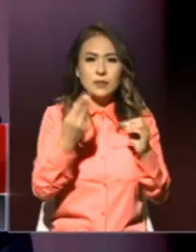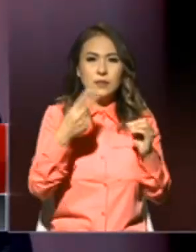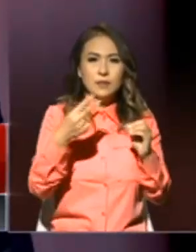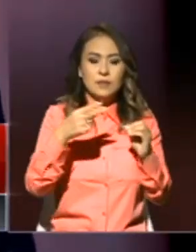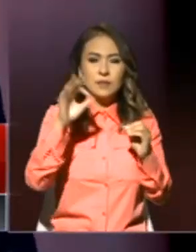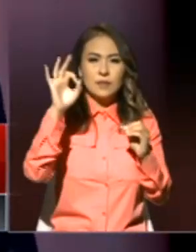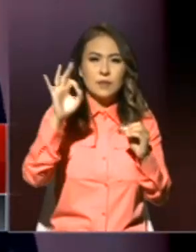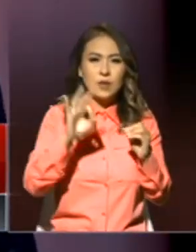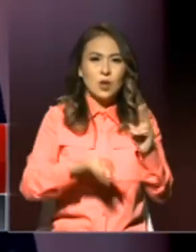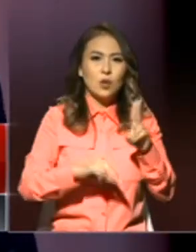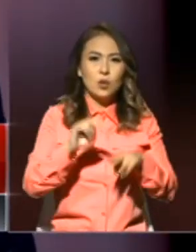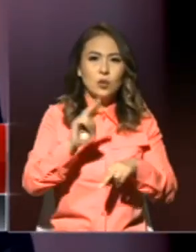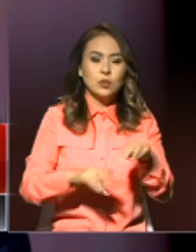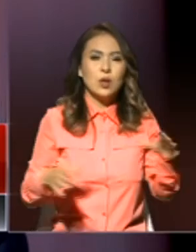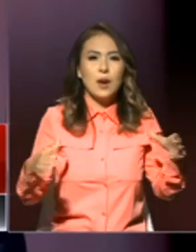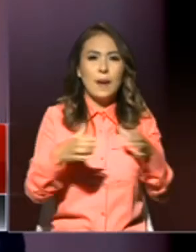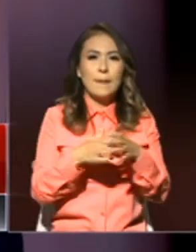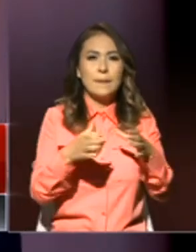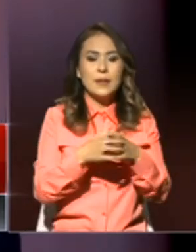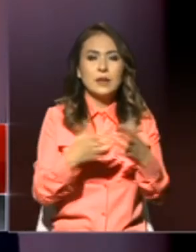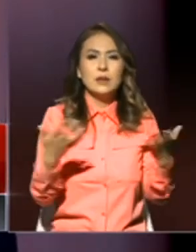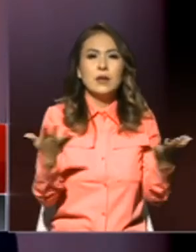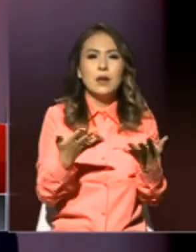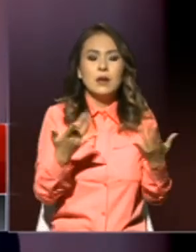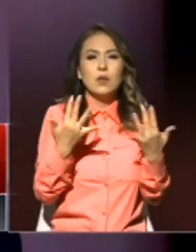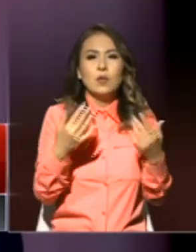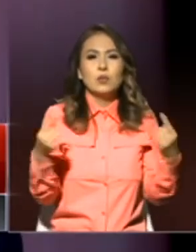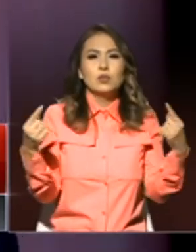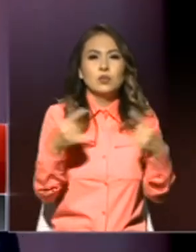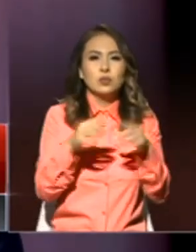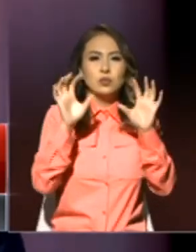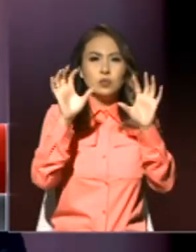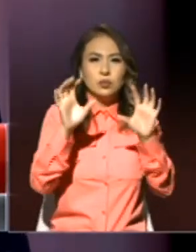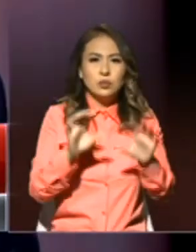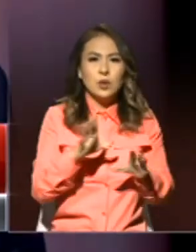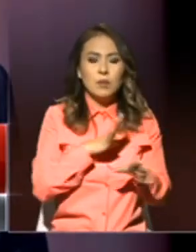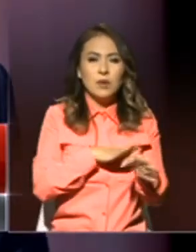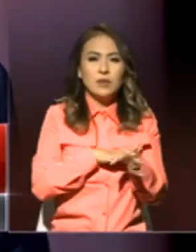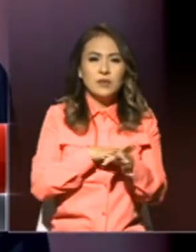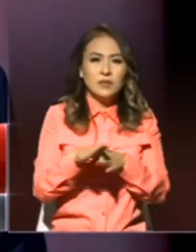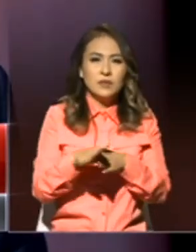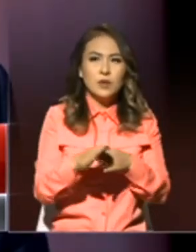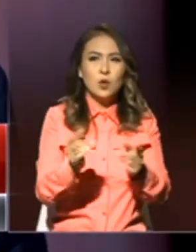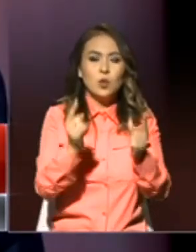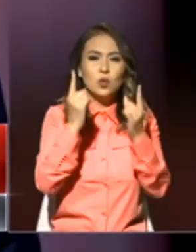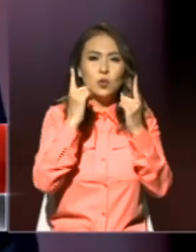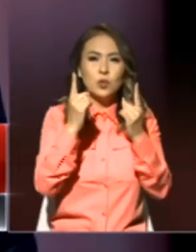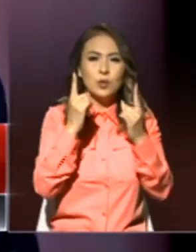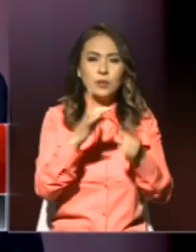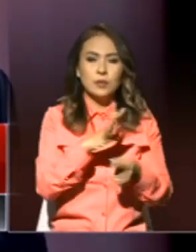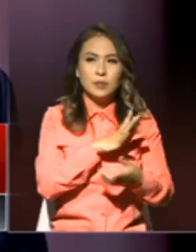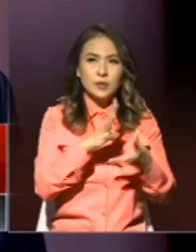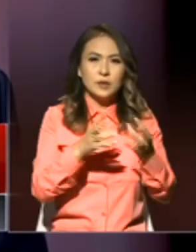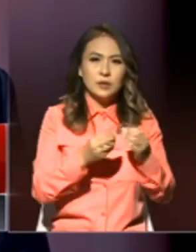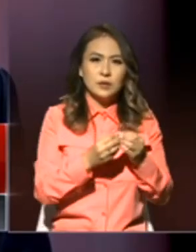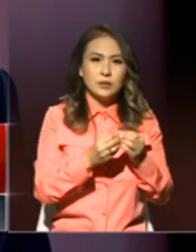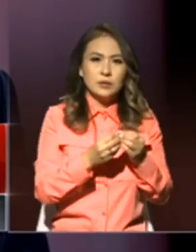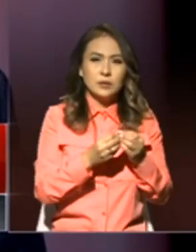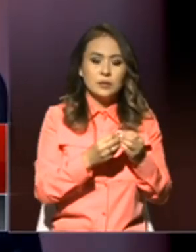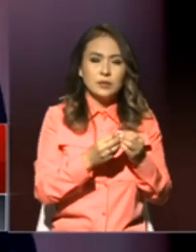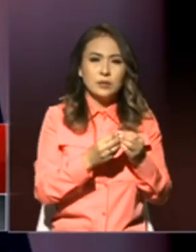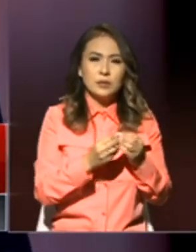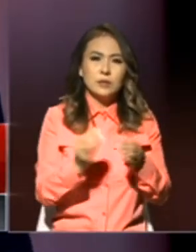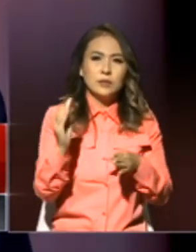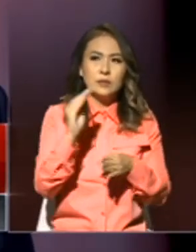20% құрылыс компаниялары салған кезде қаншалықты олар заңды жолмен соған салды, ол мәселеде ол үлкен проблема. Ол да қарау керек үкіметтің деңгейде.